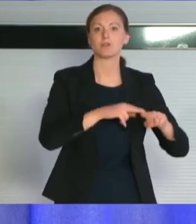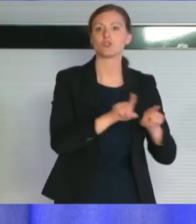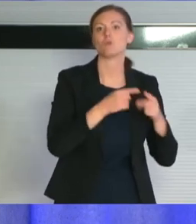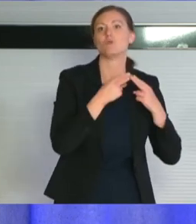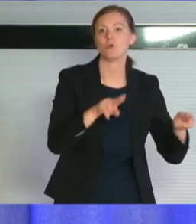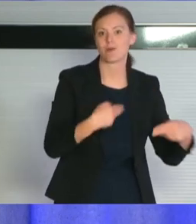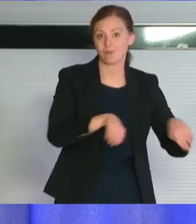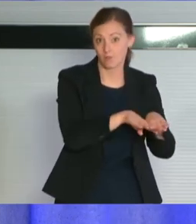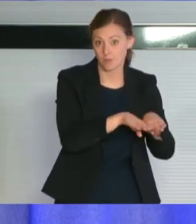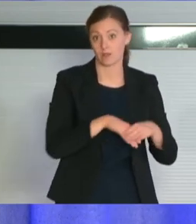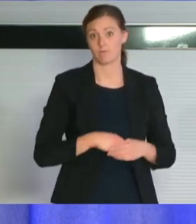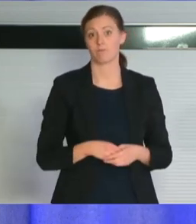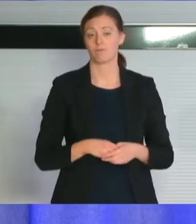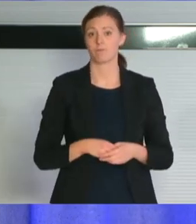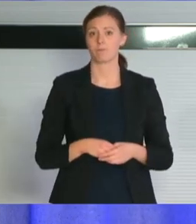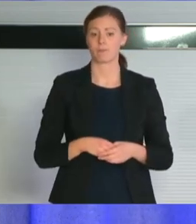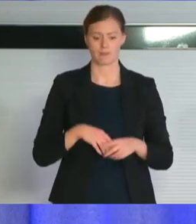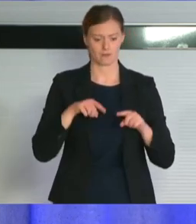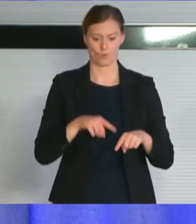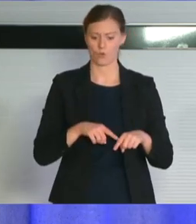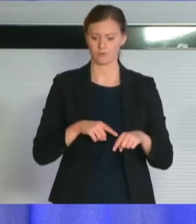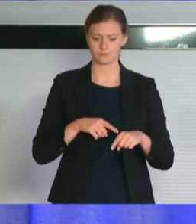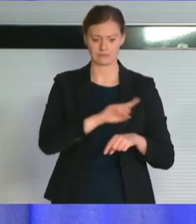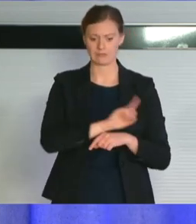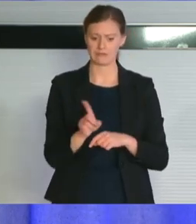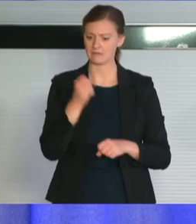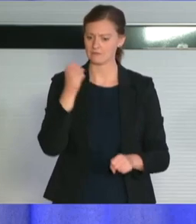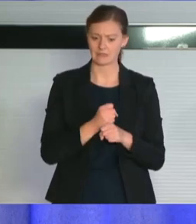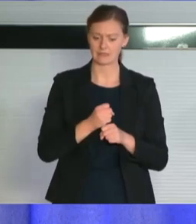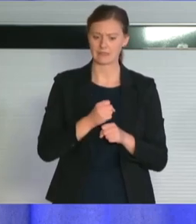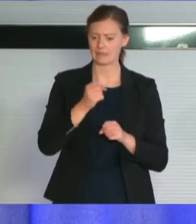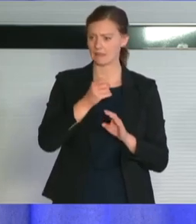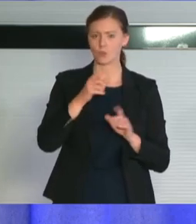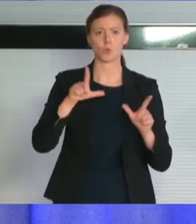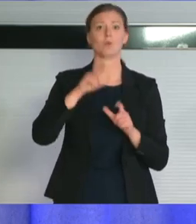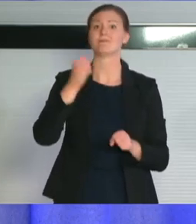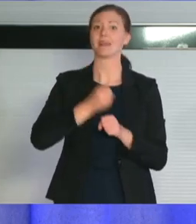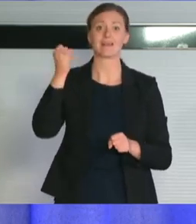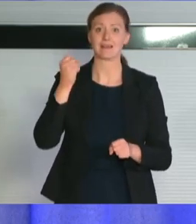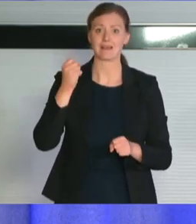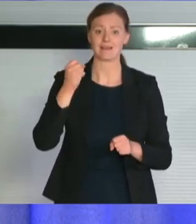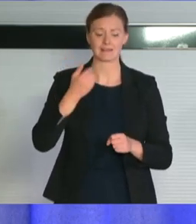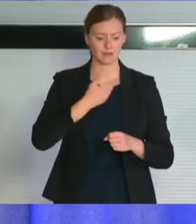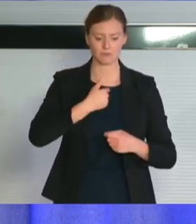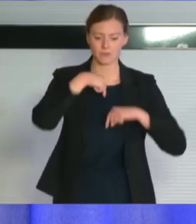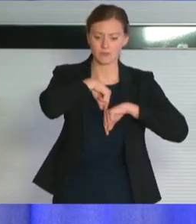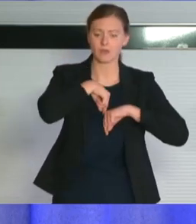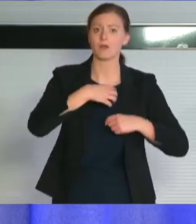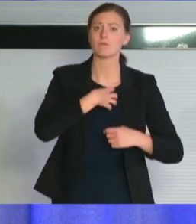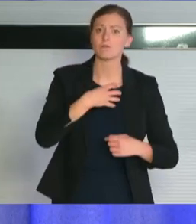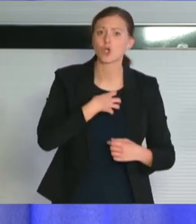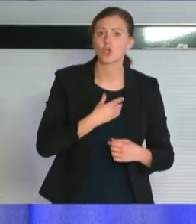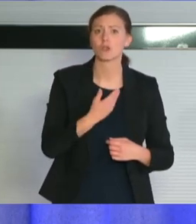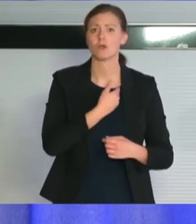Dette er jo en uvirkelig tid. Jeg vet at den skaper frykt, den skaper uro, men den